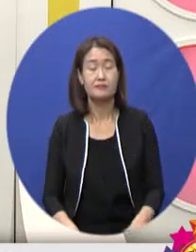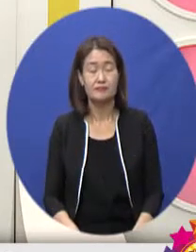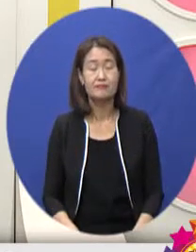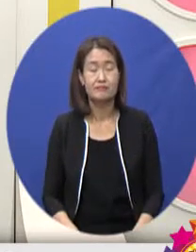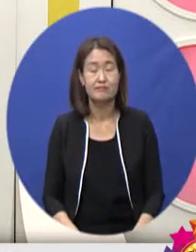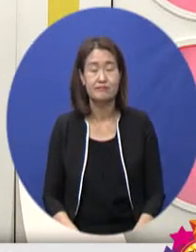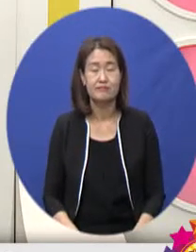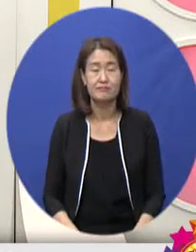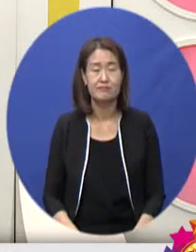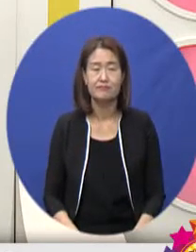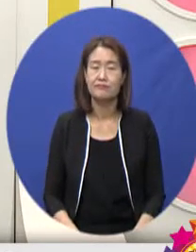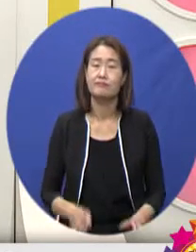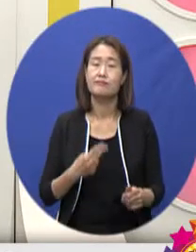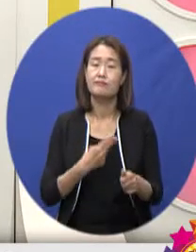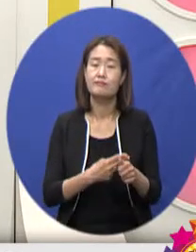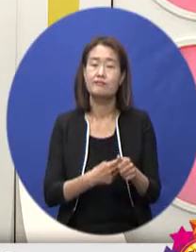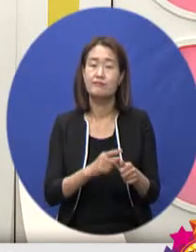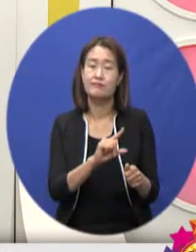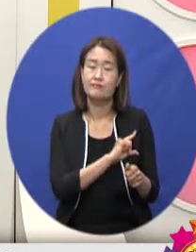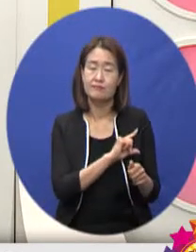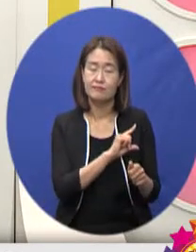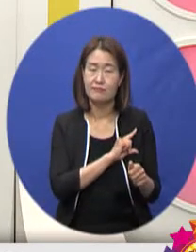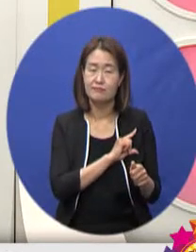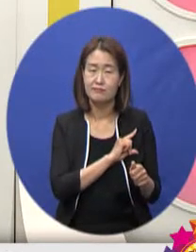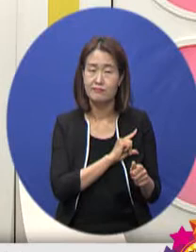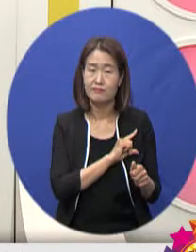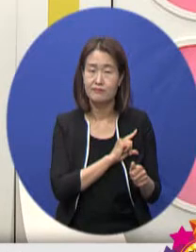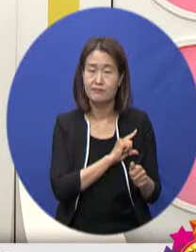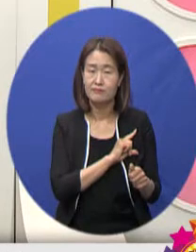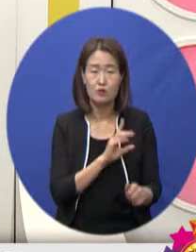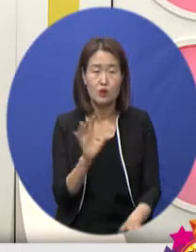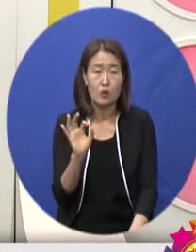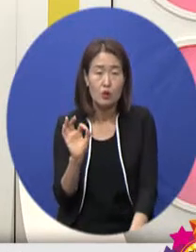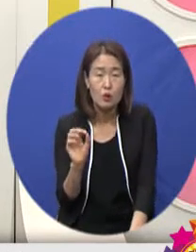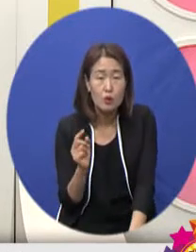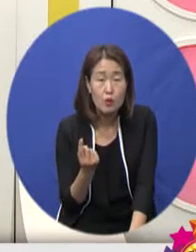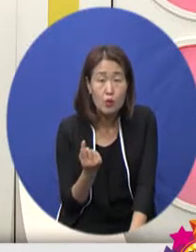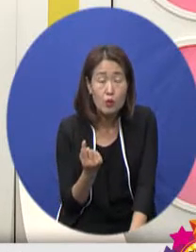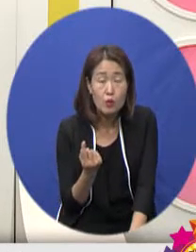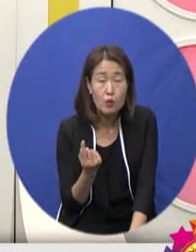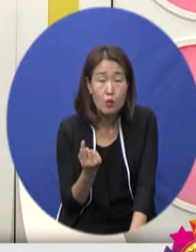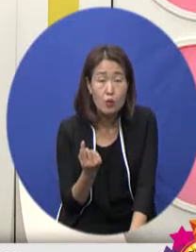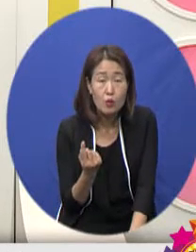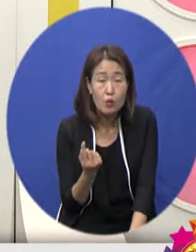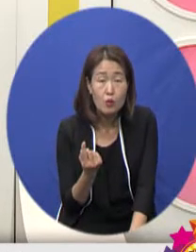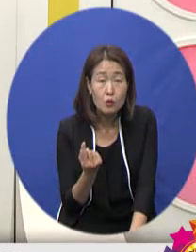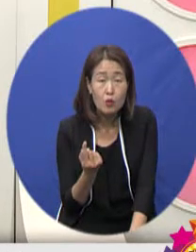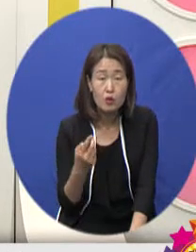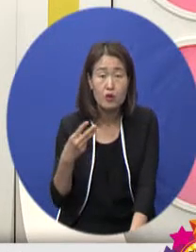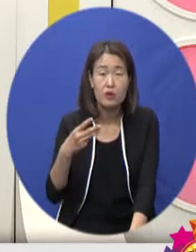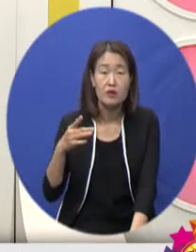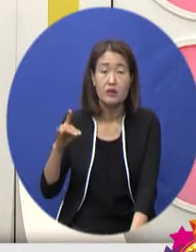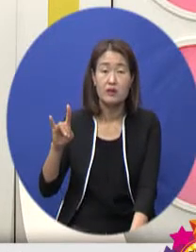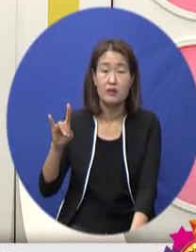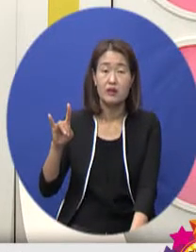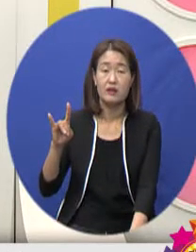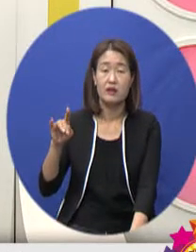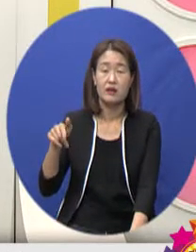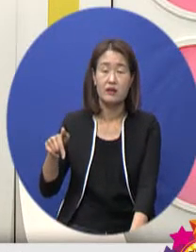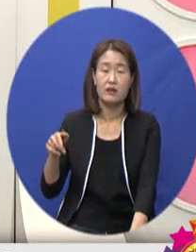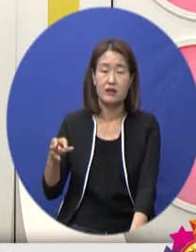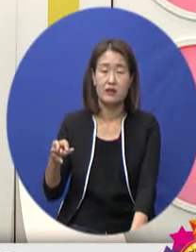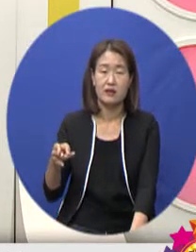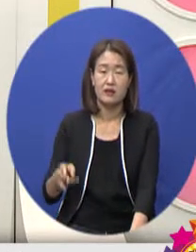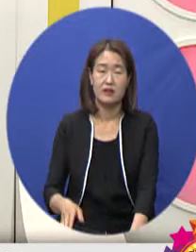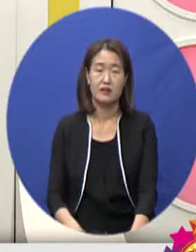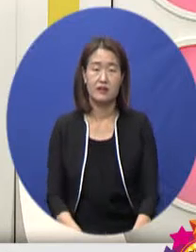네. 네. 네, 선생님 성함은 어떻게 되세요? 오태계 선생입니다. 오. 태계. 오태계